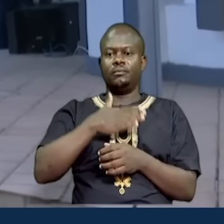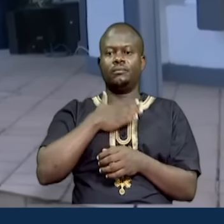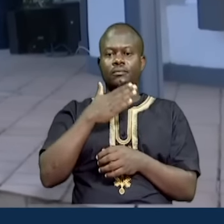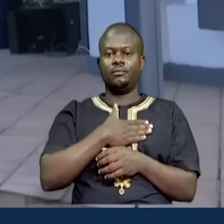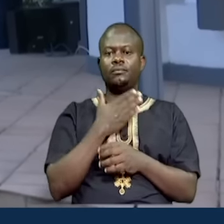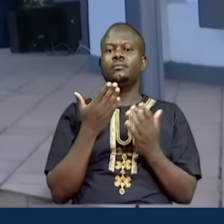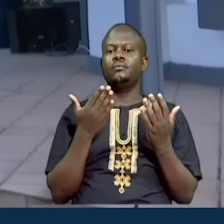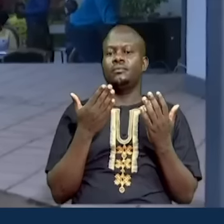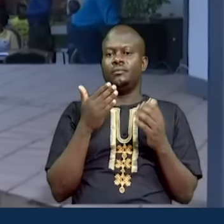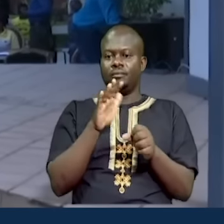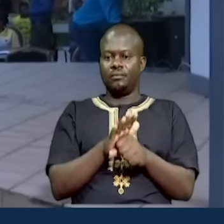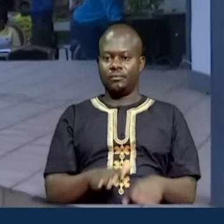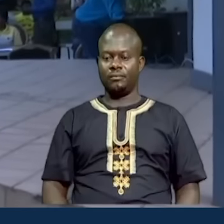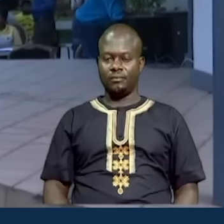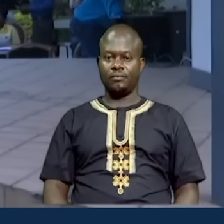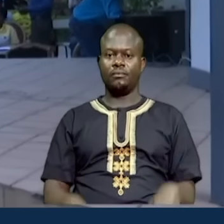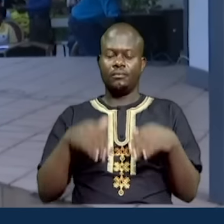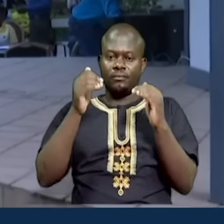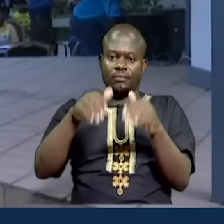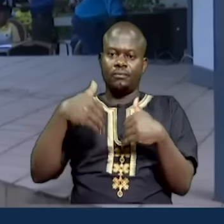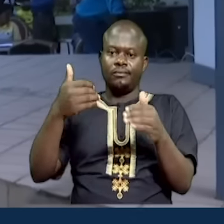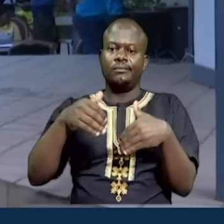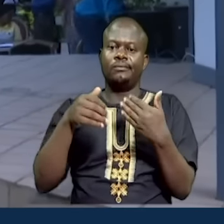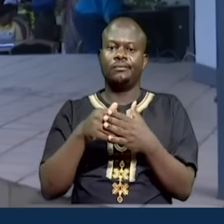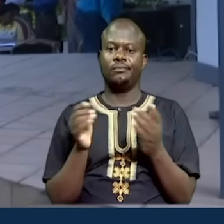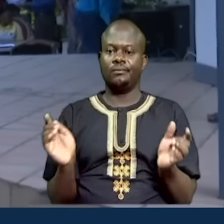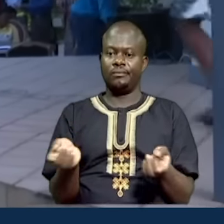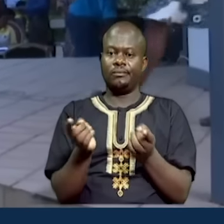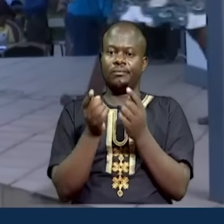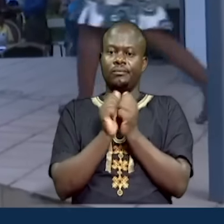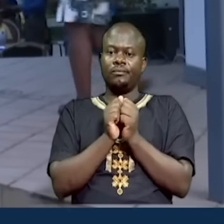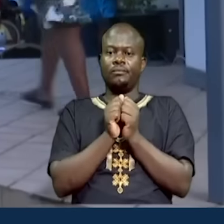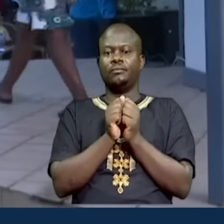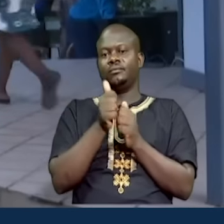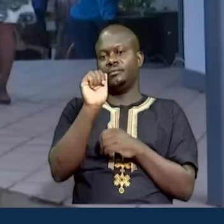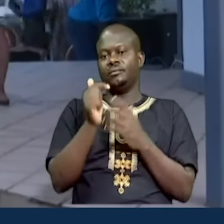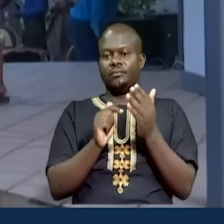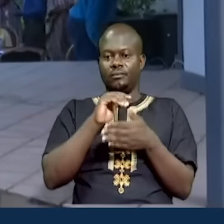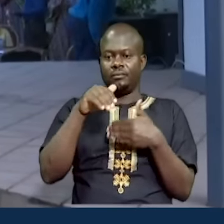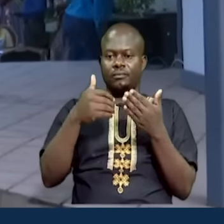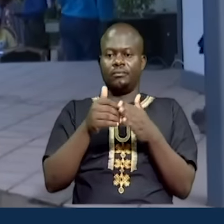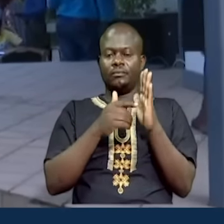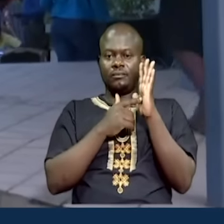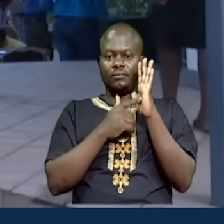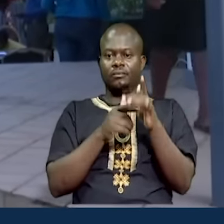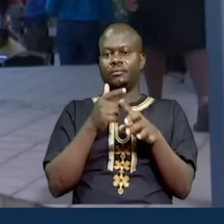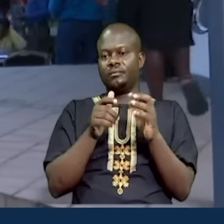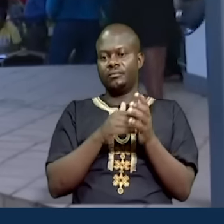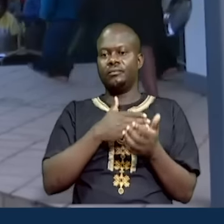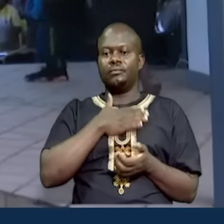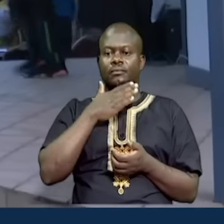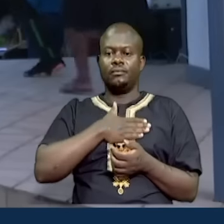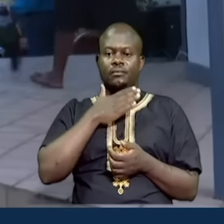byatwitwa byishimiye cyane. Ubuhinzi, ubworozi, ibyo byose babitugaragarije kandi